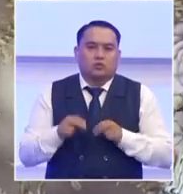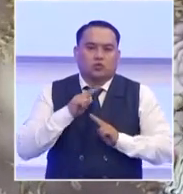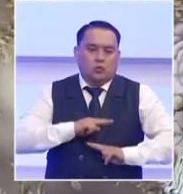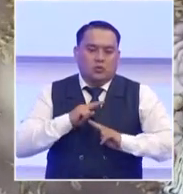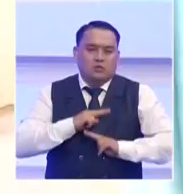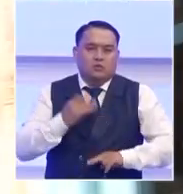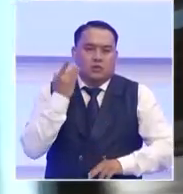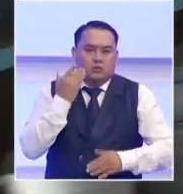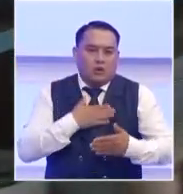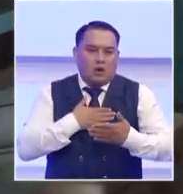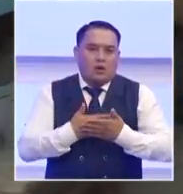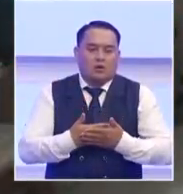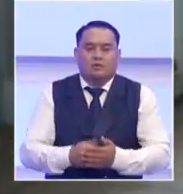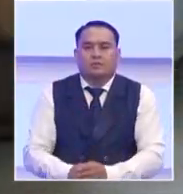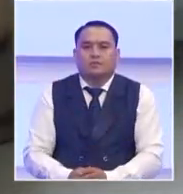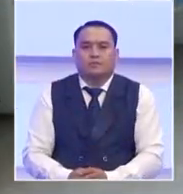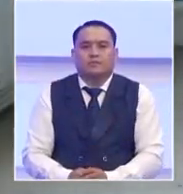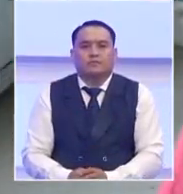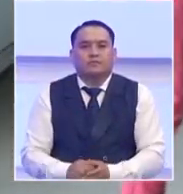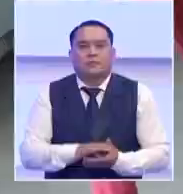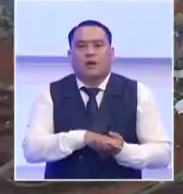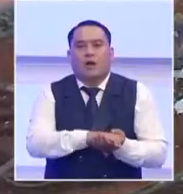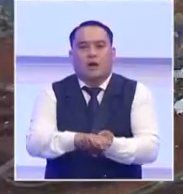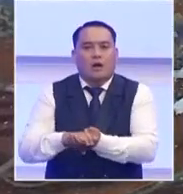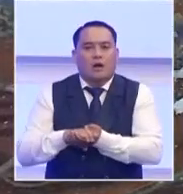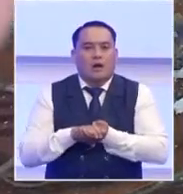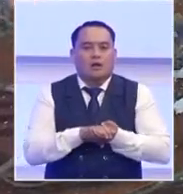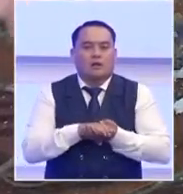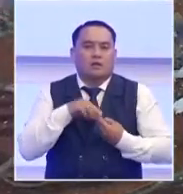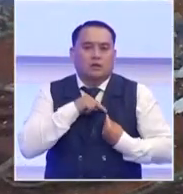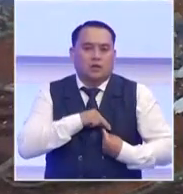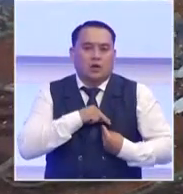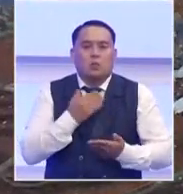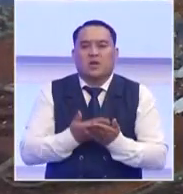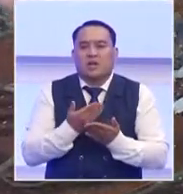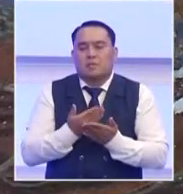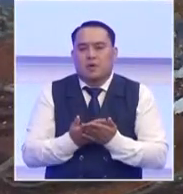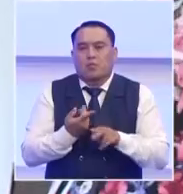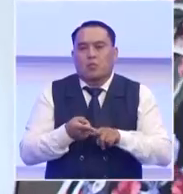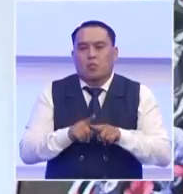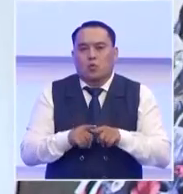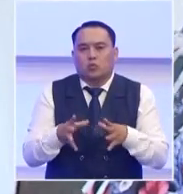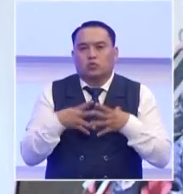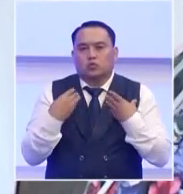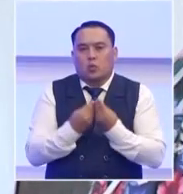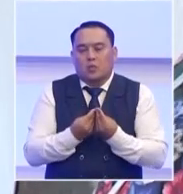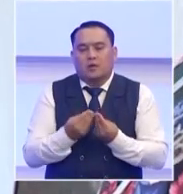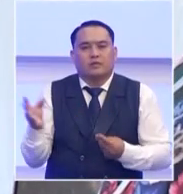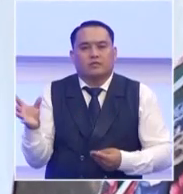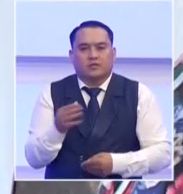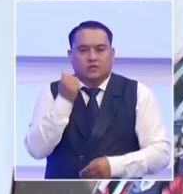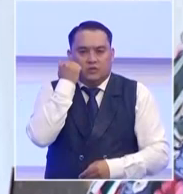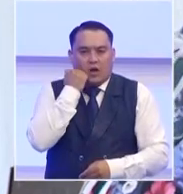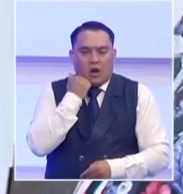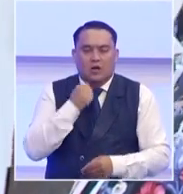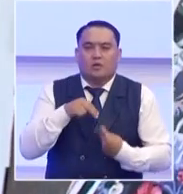да. Сүттей ұйыған ынтымақ бірлігімен, тамаша тірлігімен талайға үлгі бола білген бұл әулет көпке өнеге. Қосқария